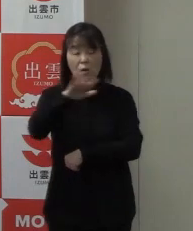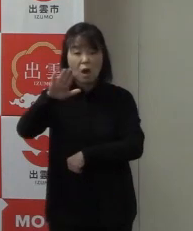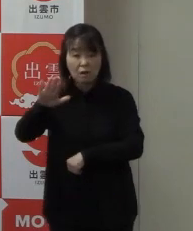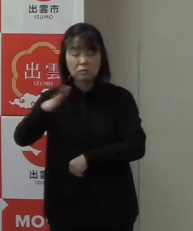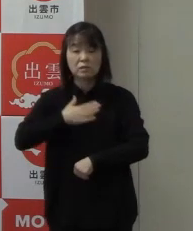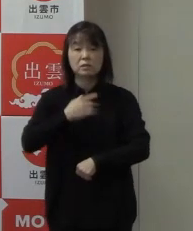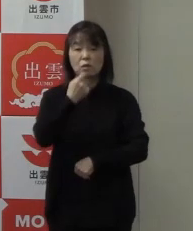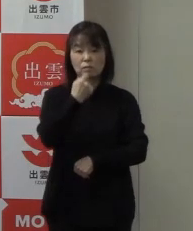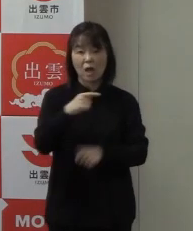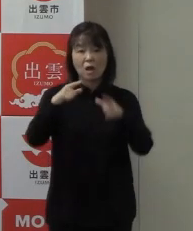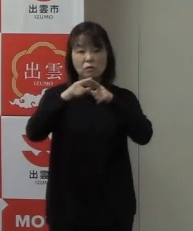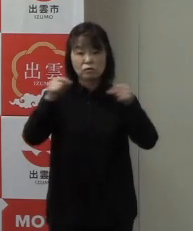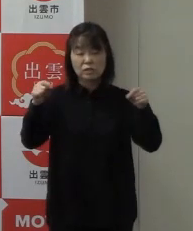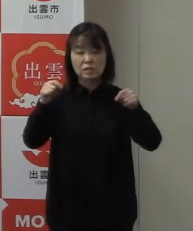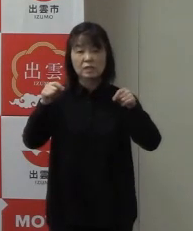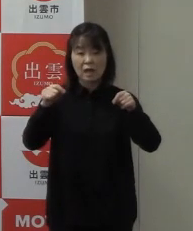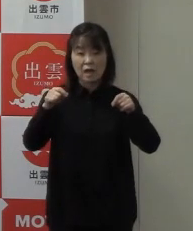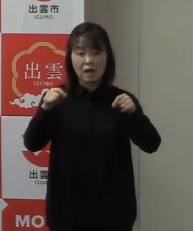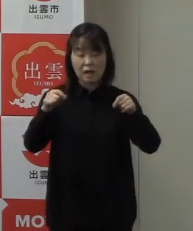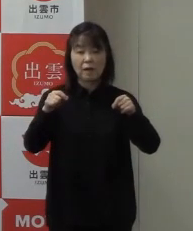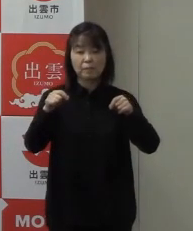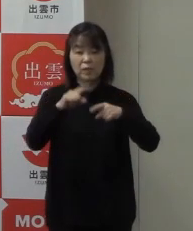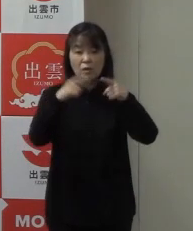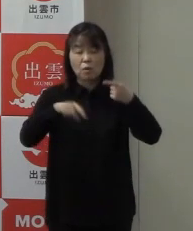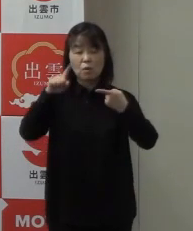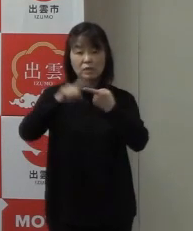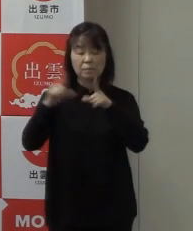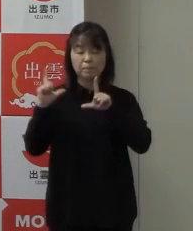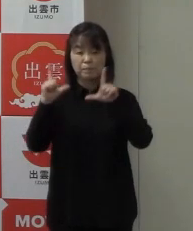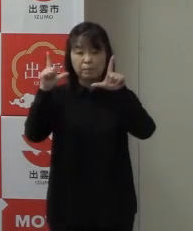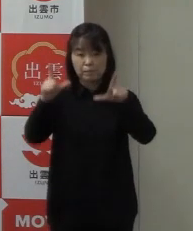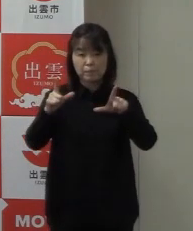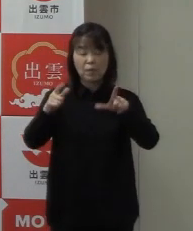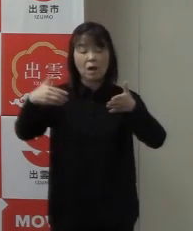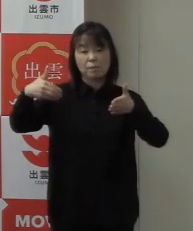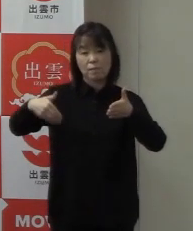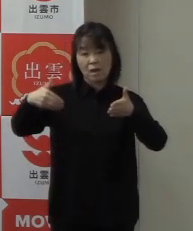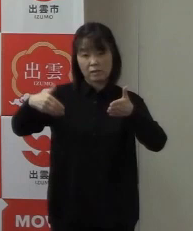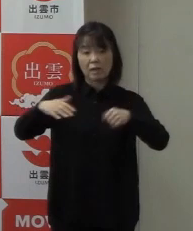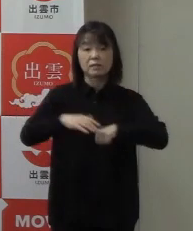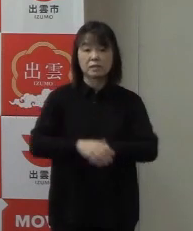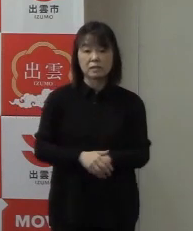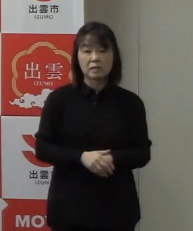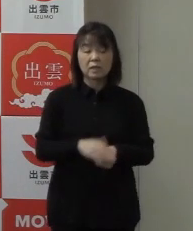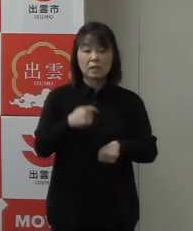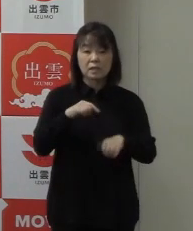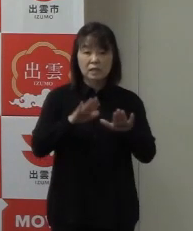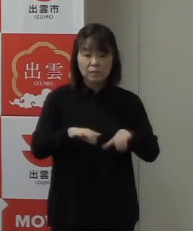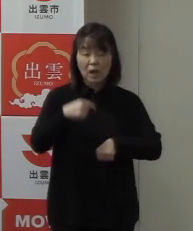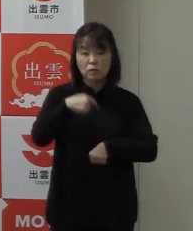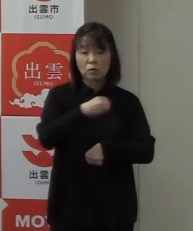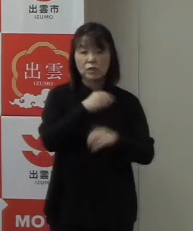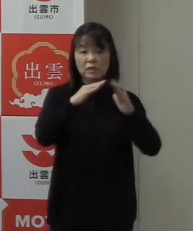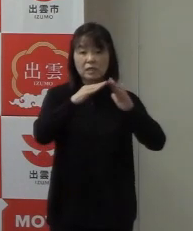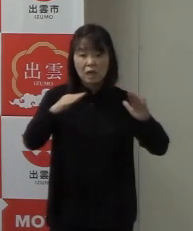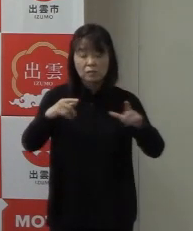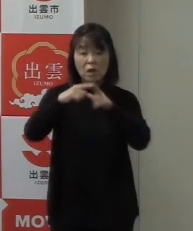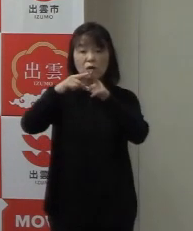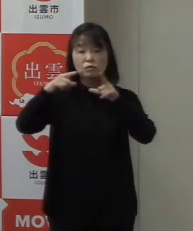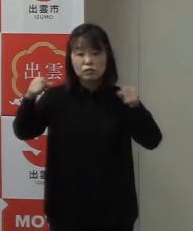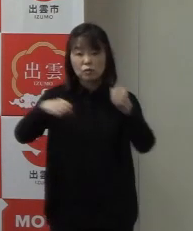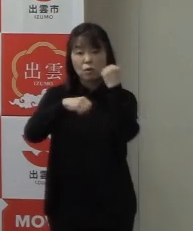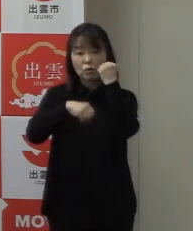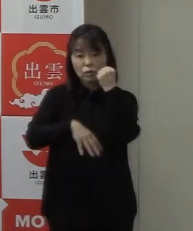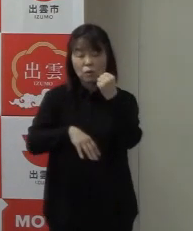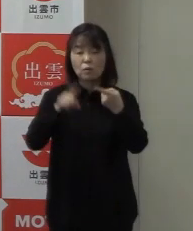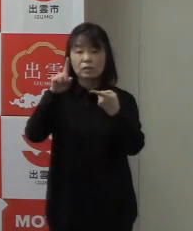だ日本から正式な通知はございません。で現在、私どもも学校に対しては国の基本的対処方針に基